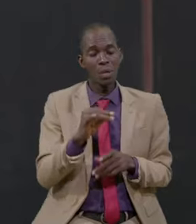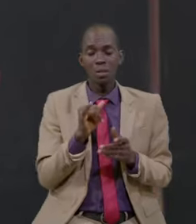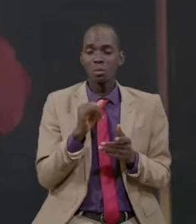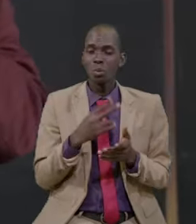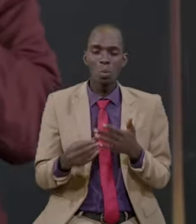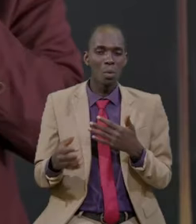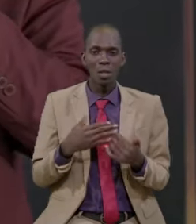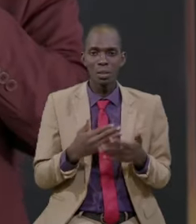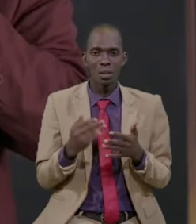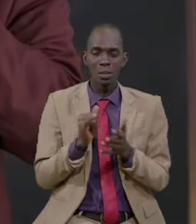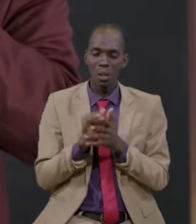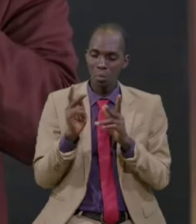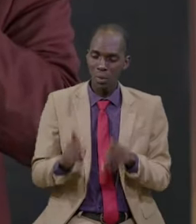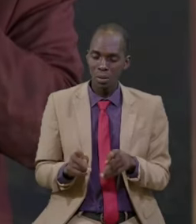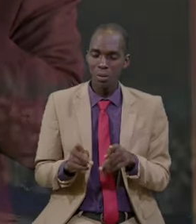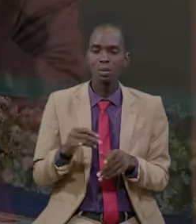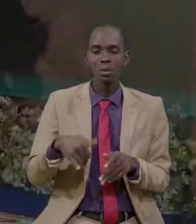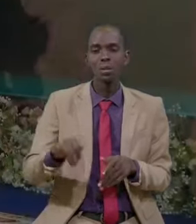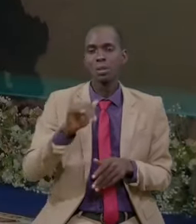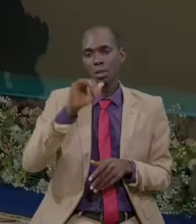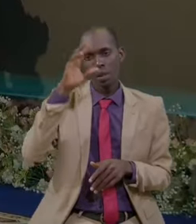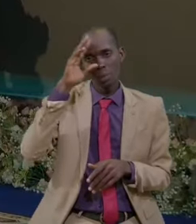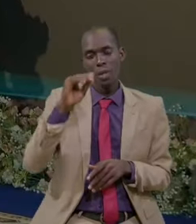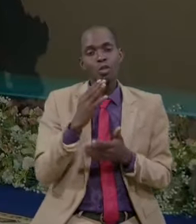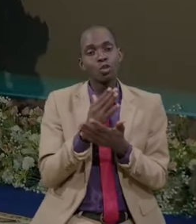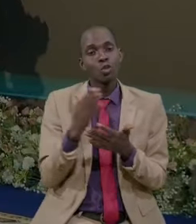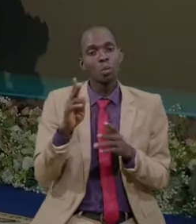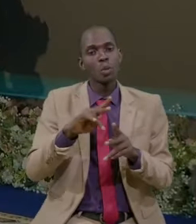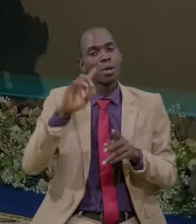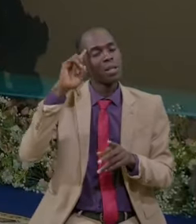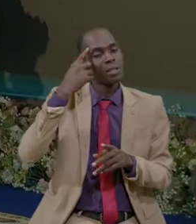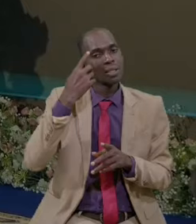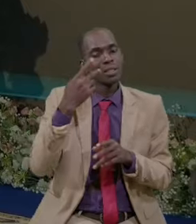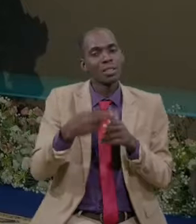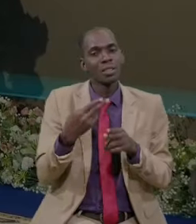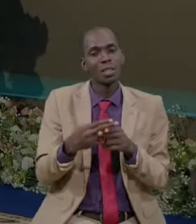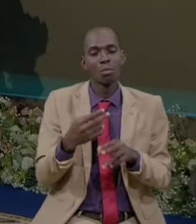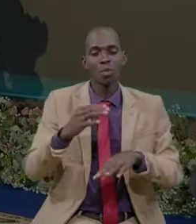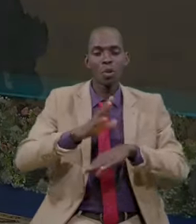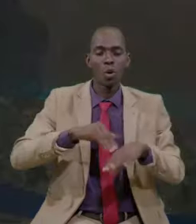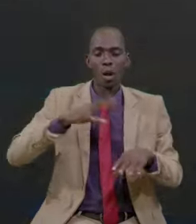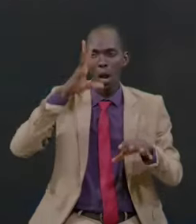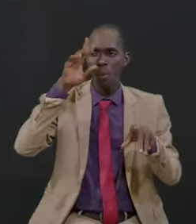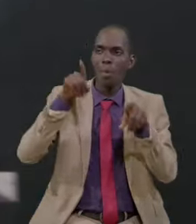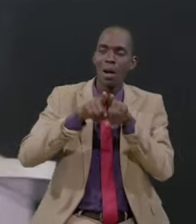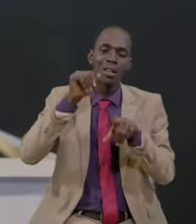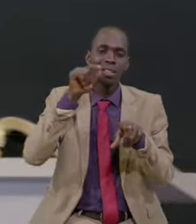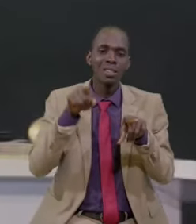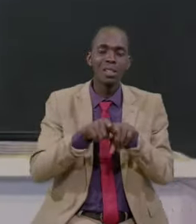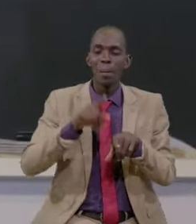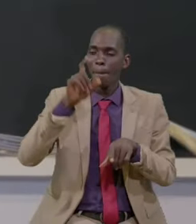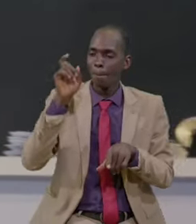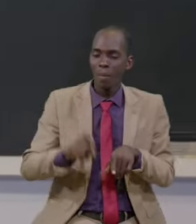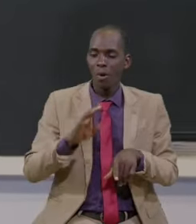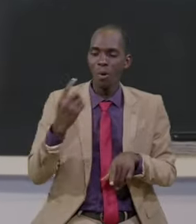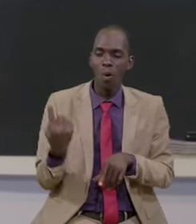il est toujours un homme. Plusieurs ont pris le titre frère, comme cela, sœur, comme ça. Telle